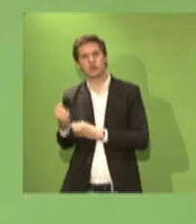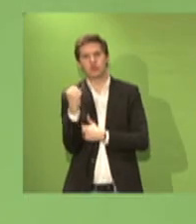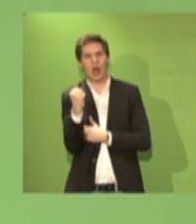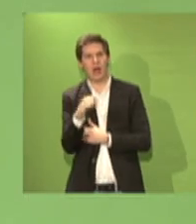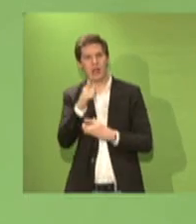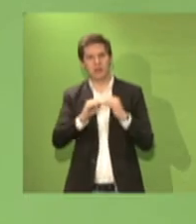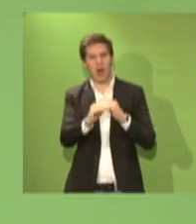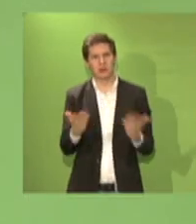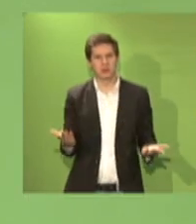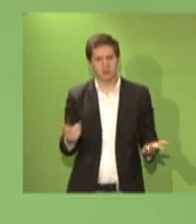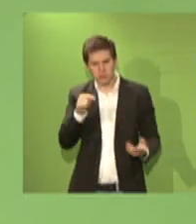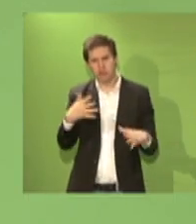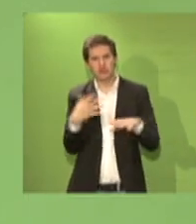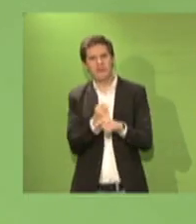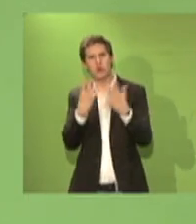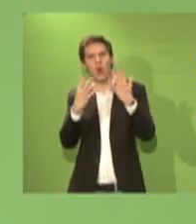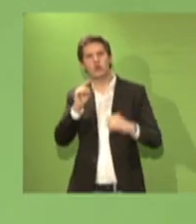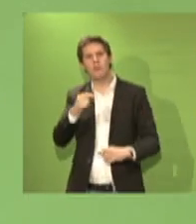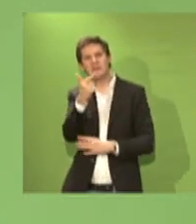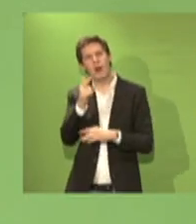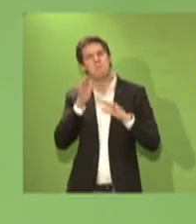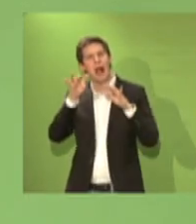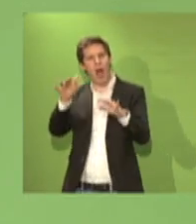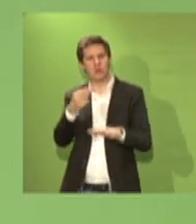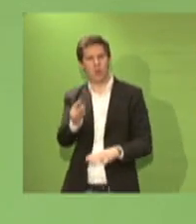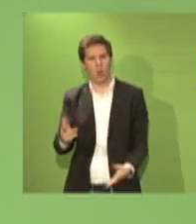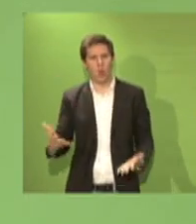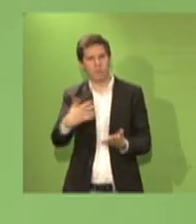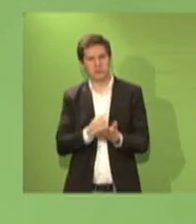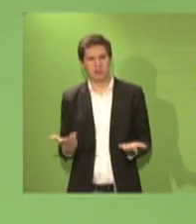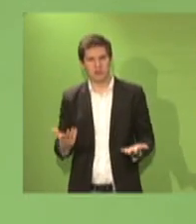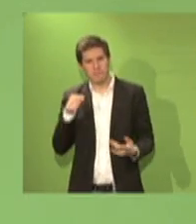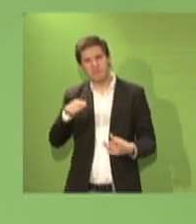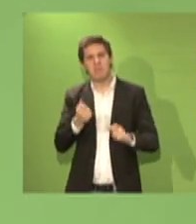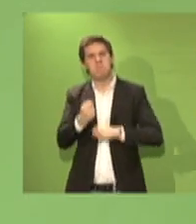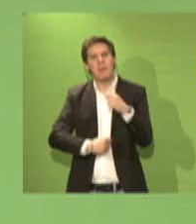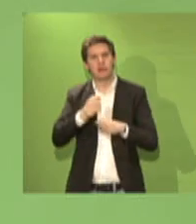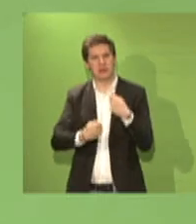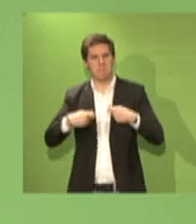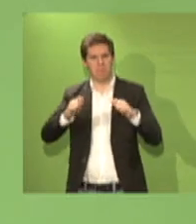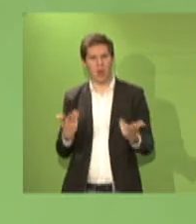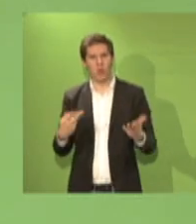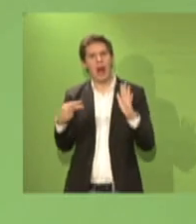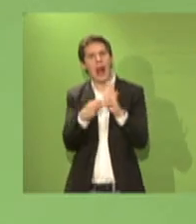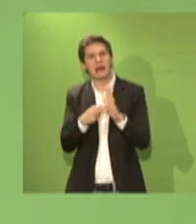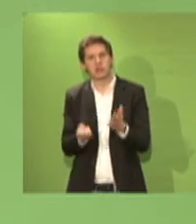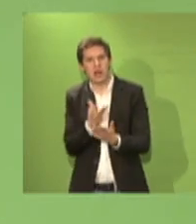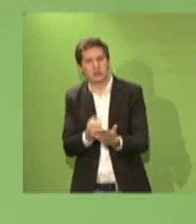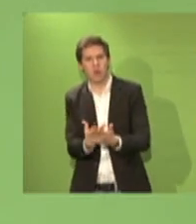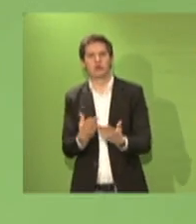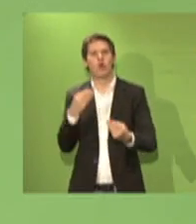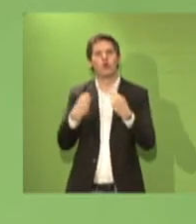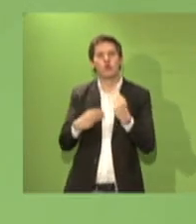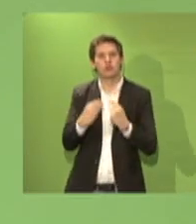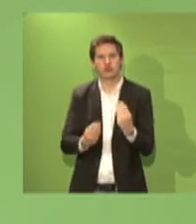viel, und hat es auf 9,2 Milliarden Euro gebracht. Und ich spreche hier vom Maschinenbau, von elektrischen Erzeugnissen, von Kunststoffen,